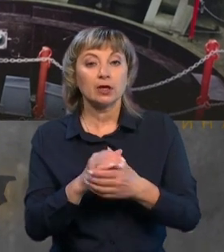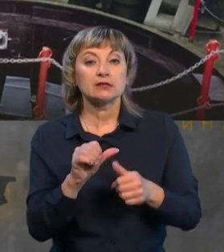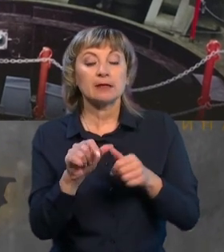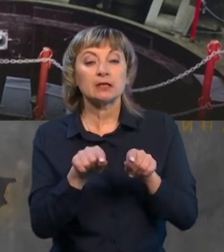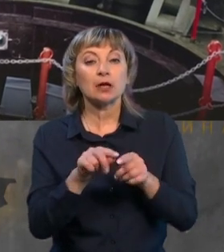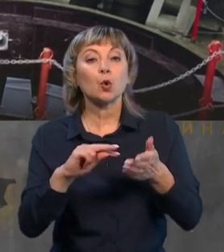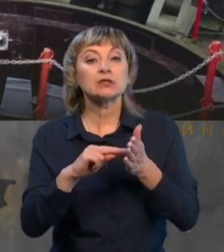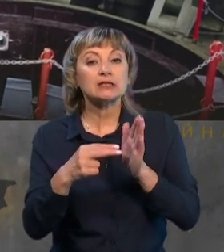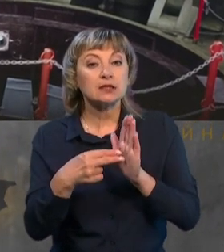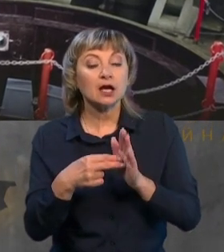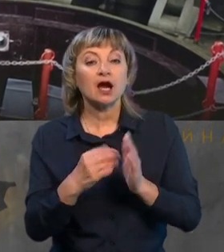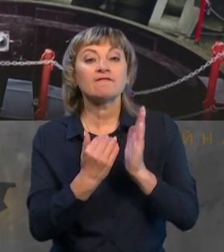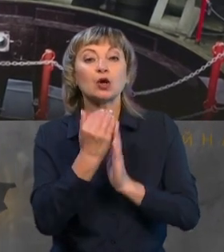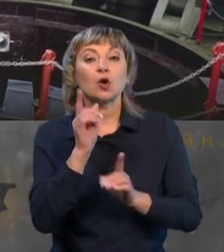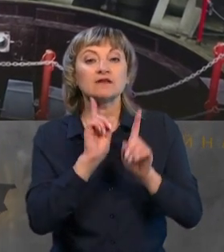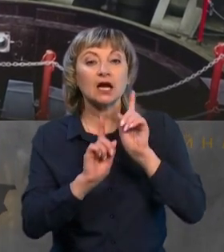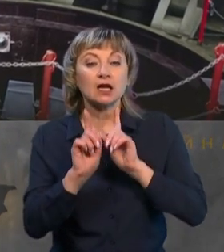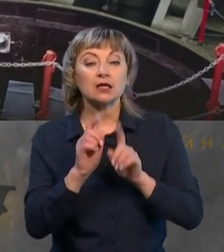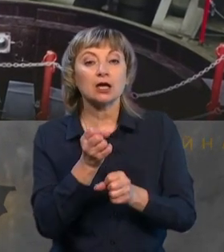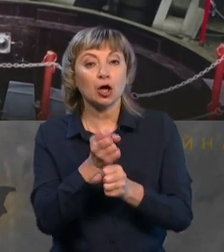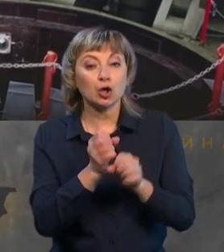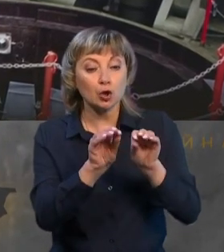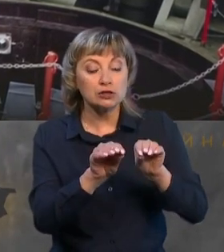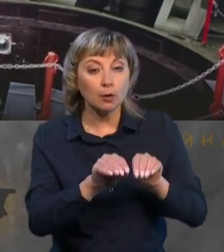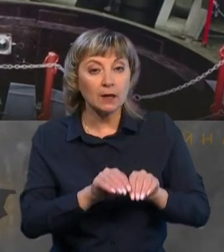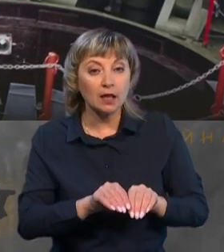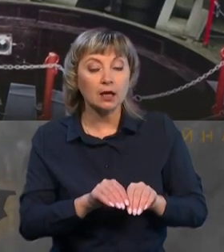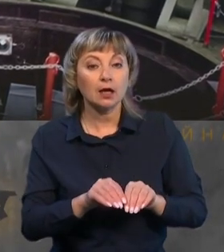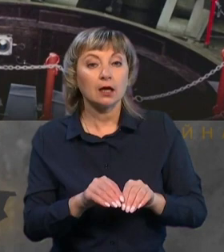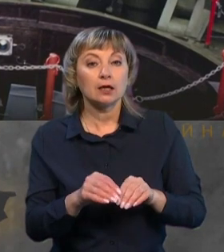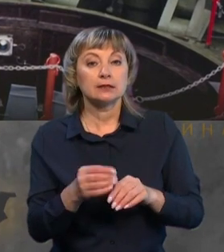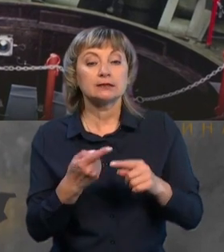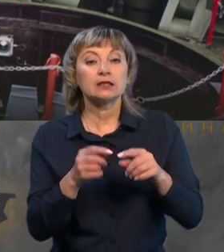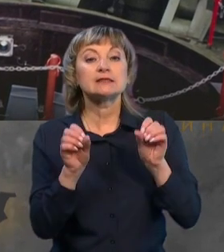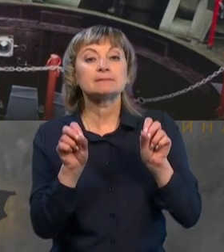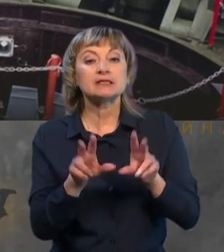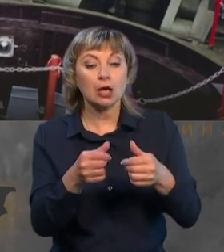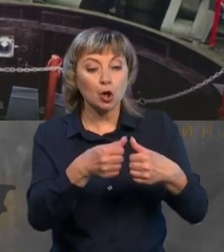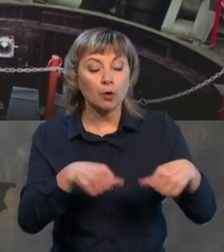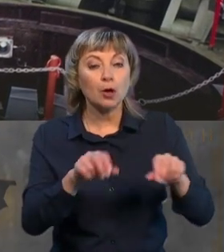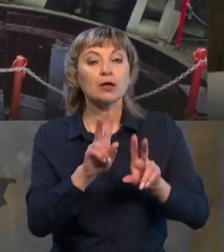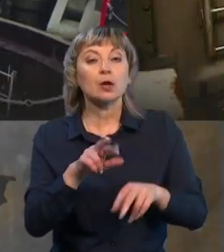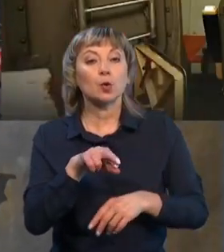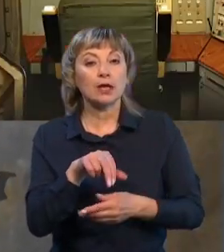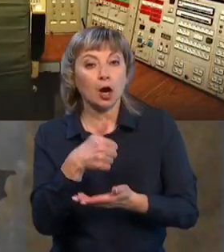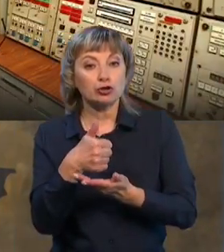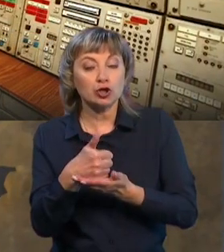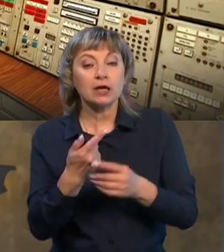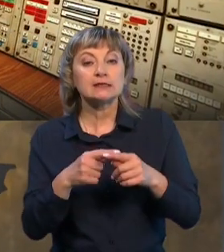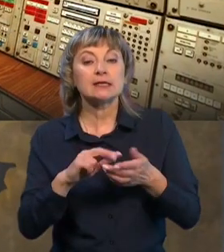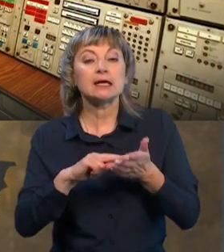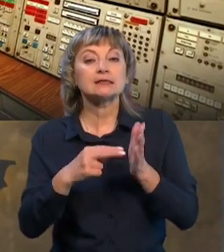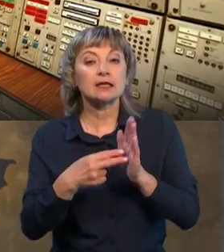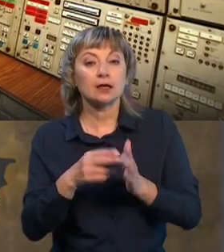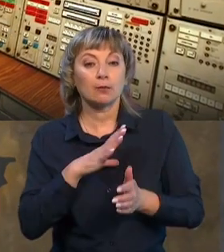стратегію Верховна Рада розробляла тією спеціальною комісією яку я очолював і ця стратегія була